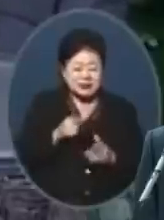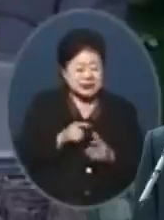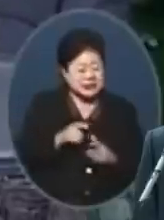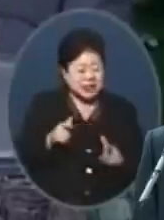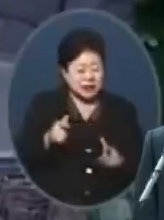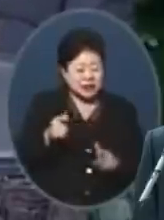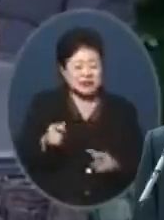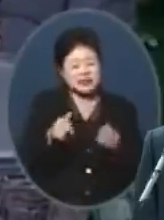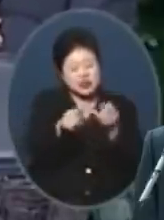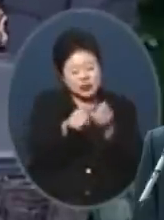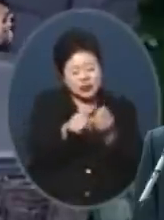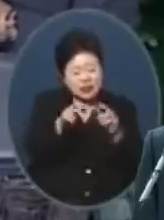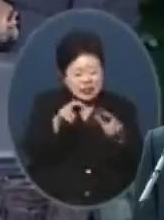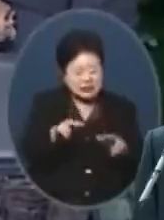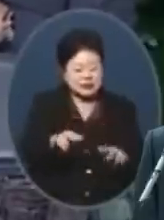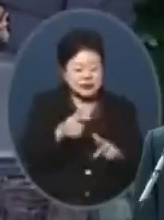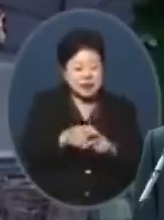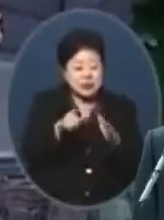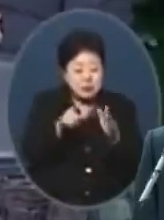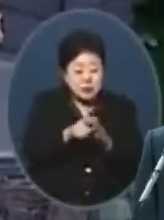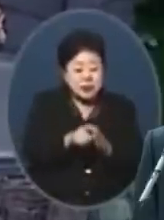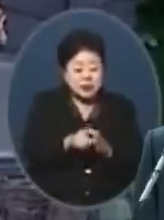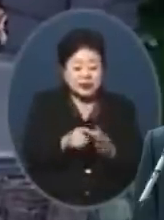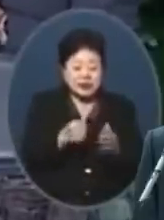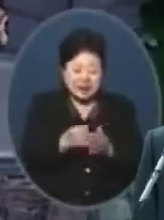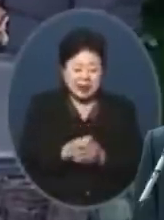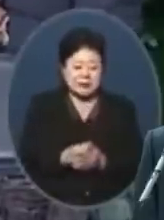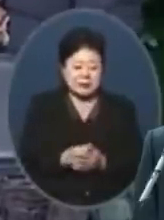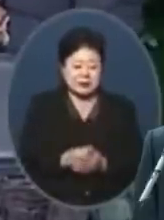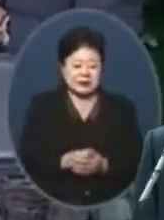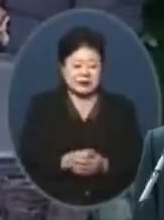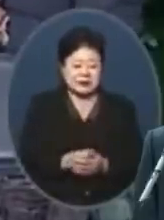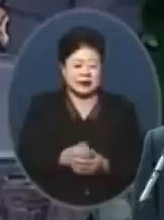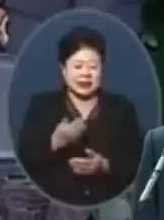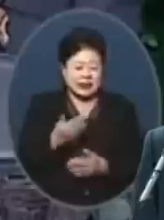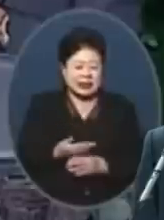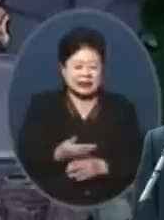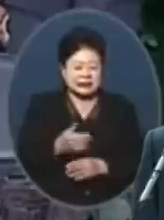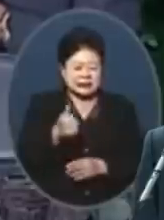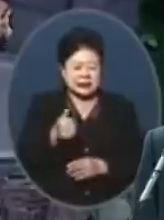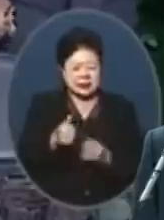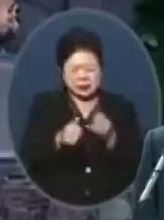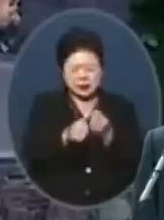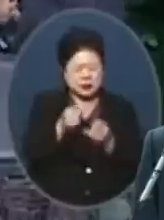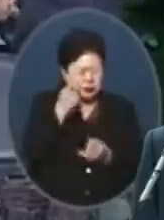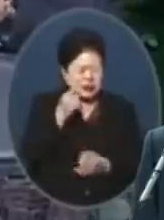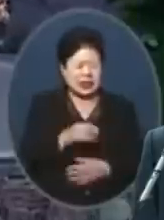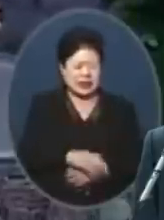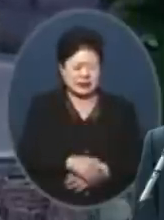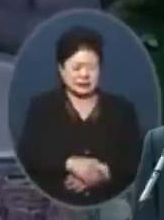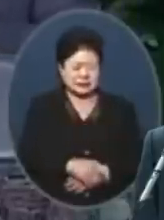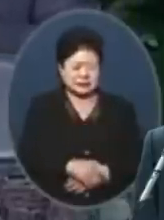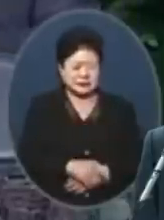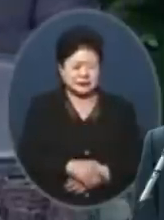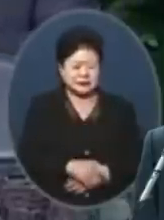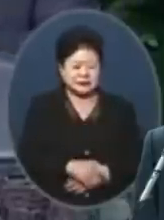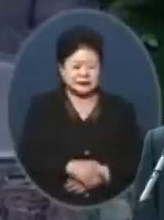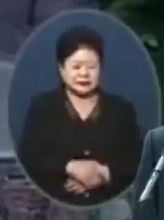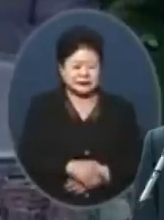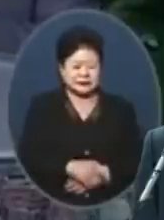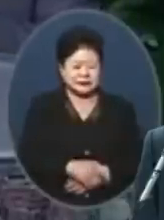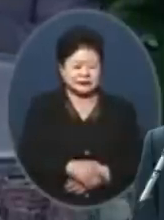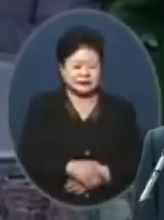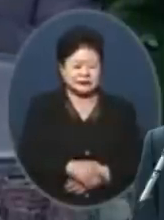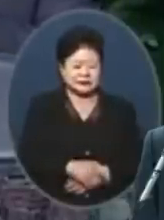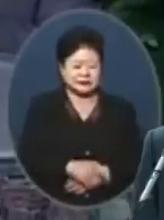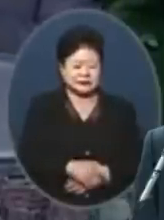믿고 당신하고 이혼했지만 이제 예수님을 믿었기 때문에 다른 사람이 되었다. And she told him, "I am a changed person